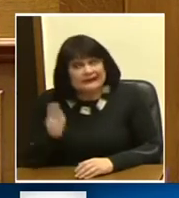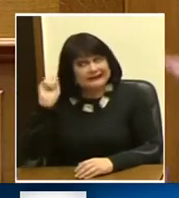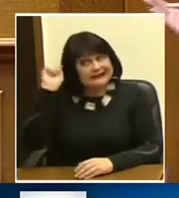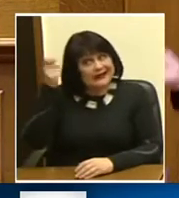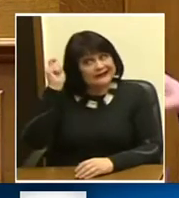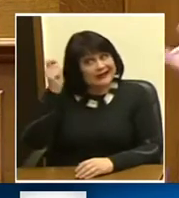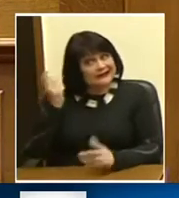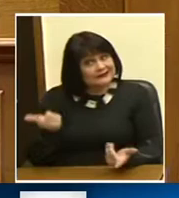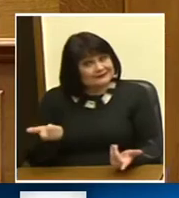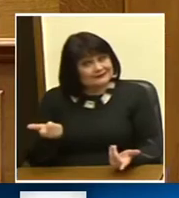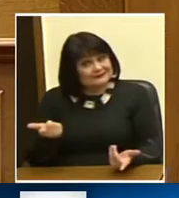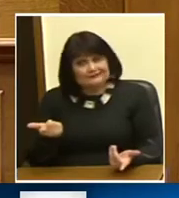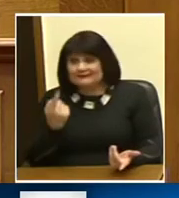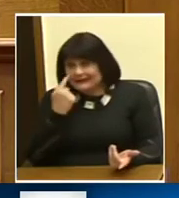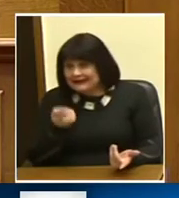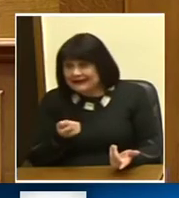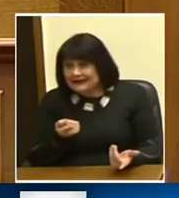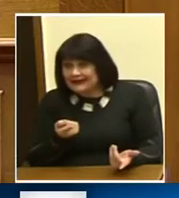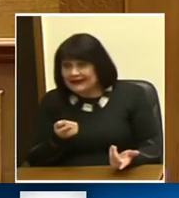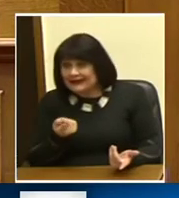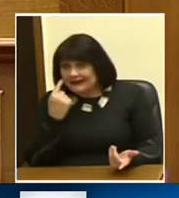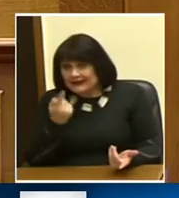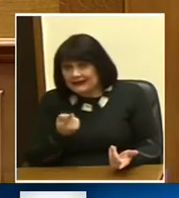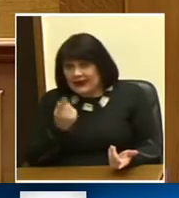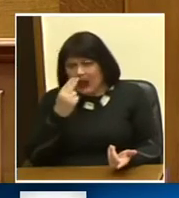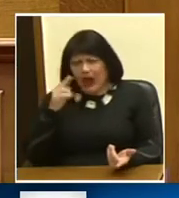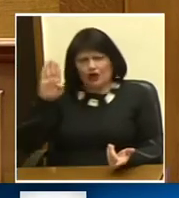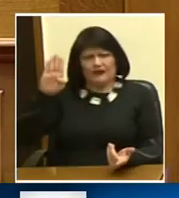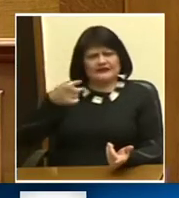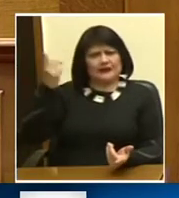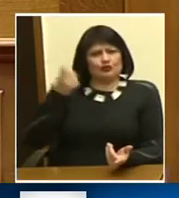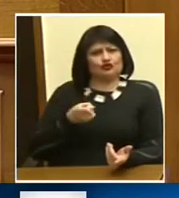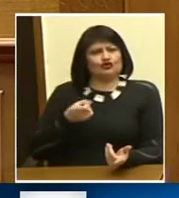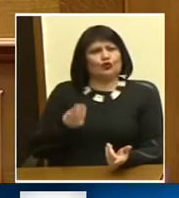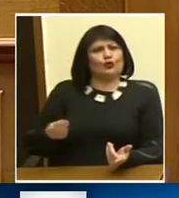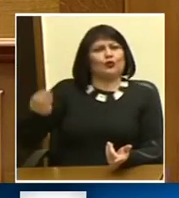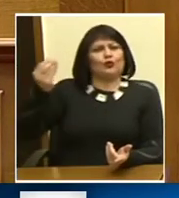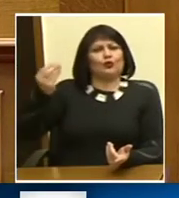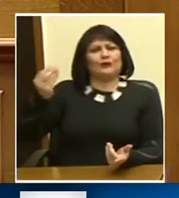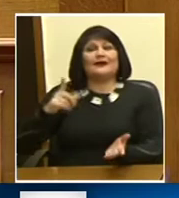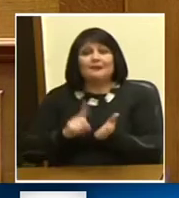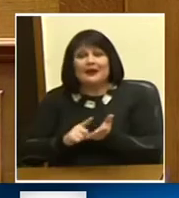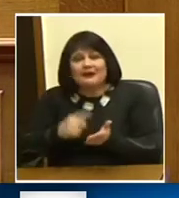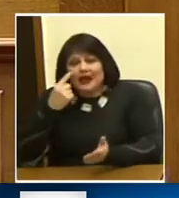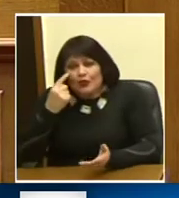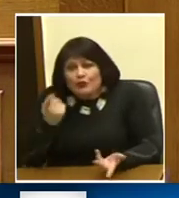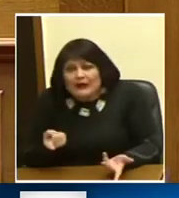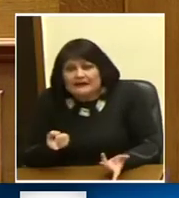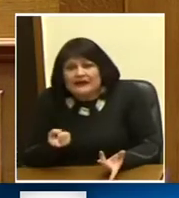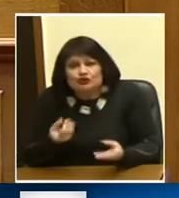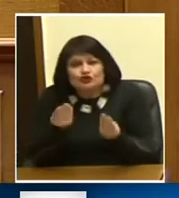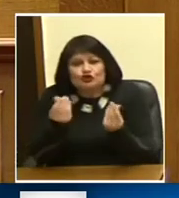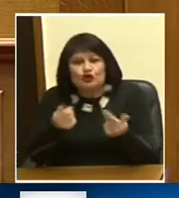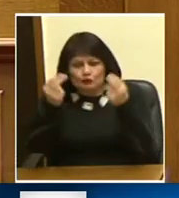αυτό και ταυτοχρόνως βλέπουμε την άνοδο της ακροδεξιάς. Άρα δεν πρέπει να δοθούνε, να βρεθούνε δρόμοι.